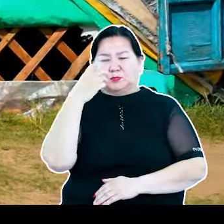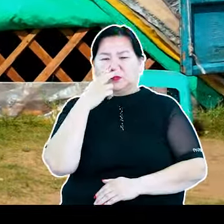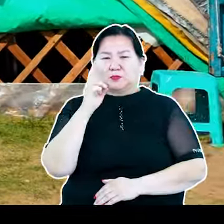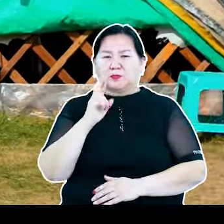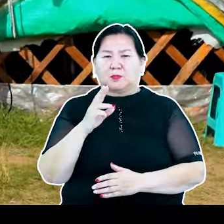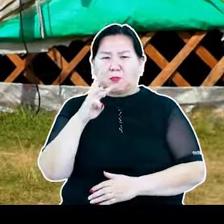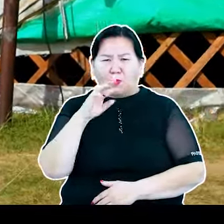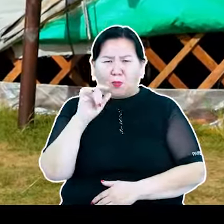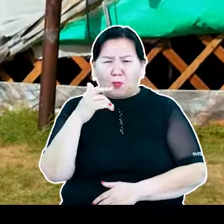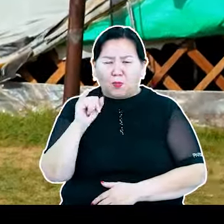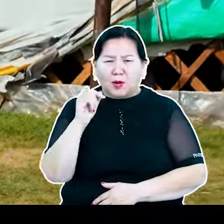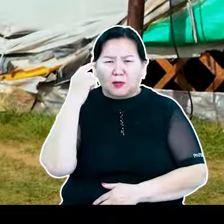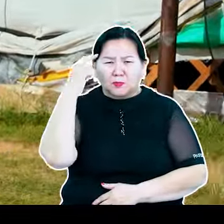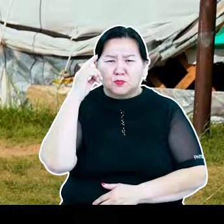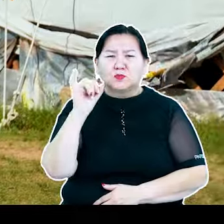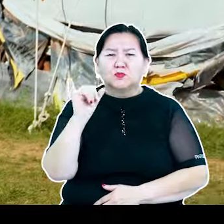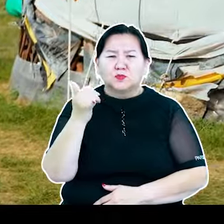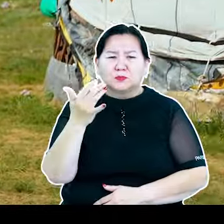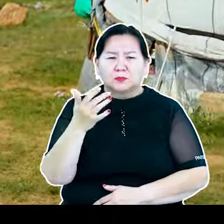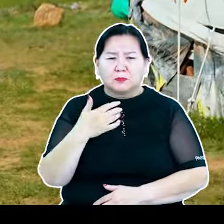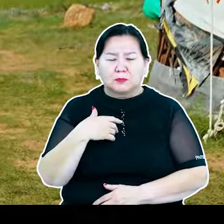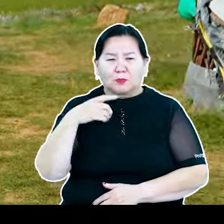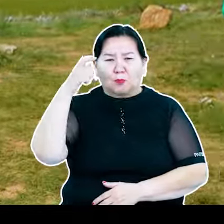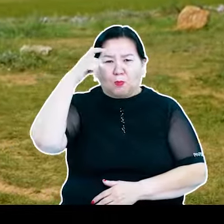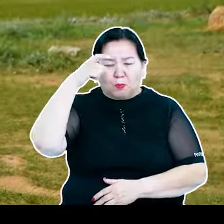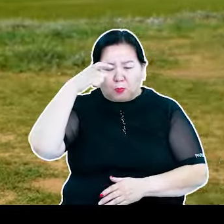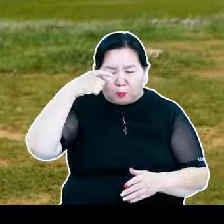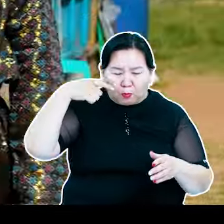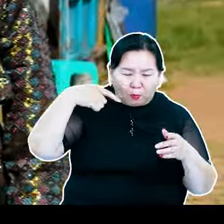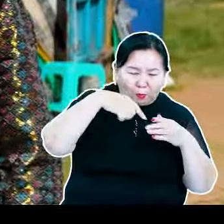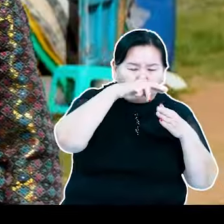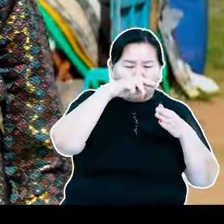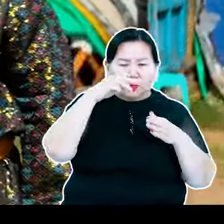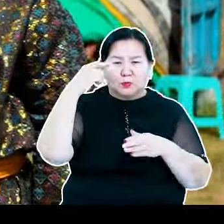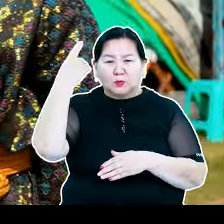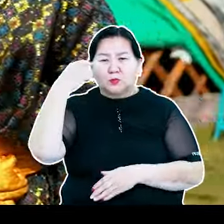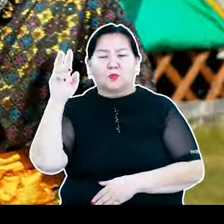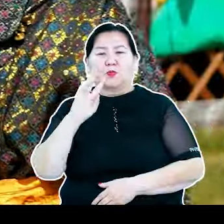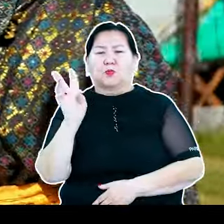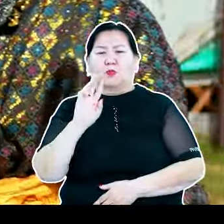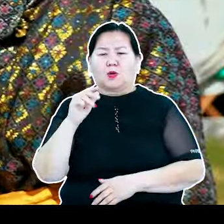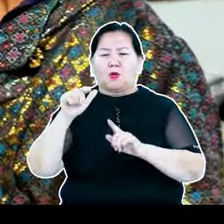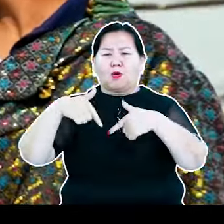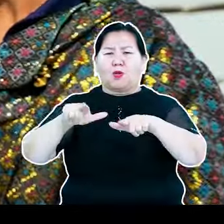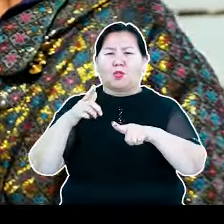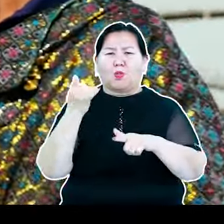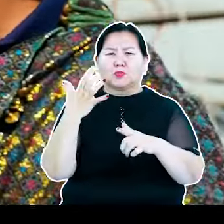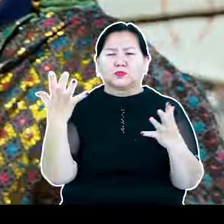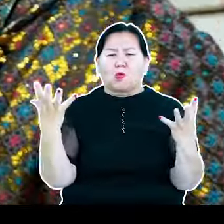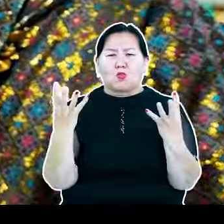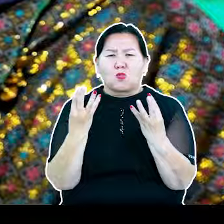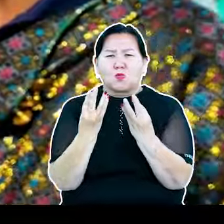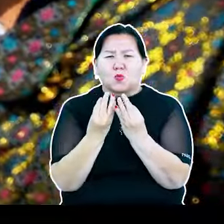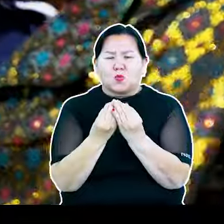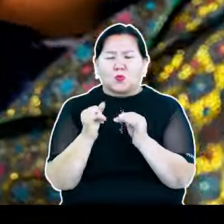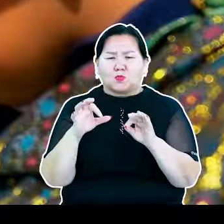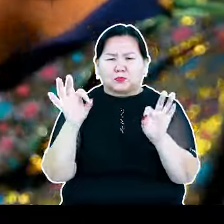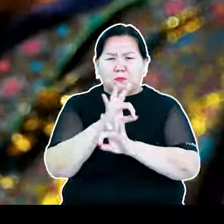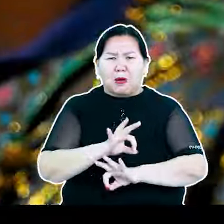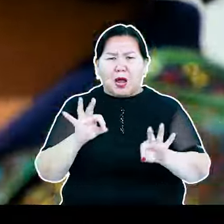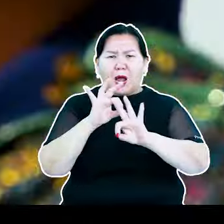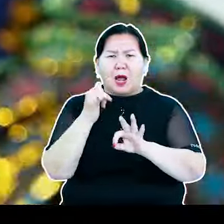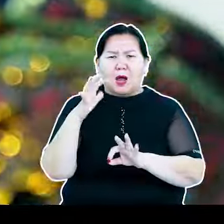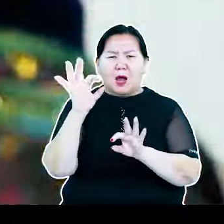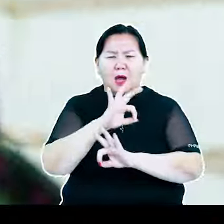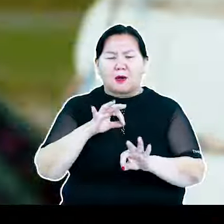штэ. Муухай зүд ээ? Ямар зүд? Арэ, өхөрт мөргүүлж яах гэж зүдлээ юу? Үгүй, голоос усуух гэсэн чи голын ус маань